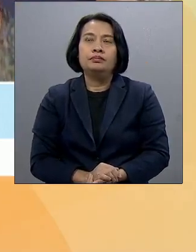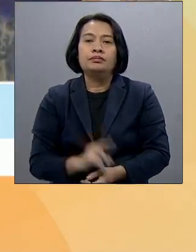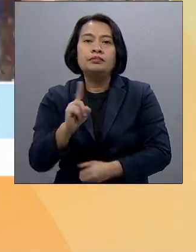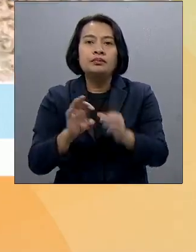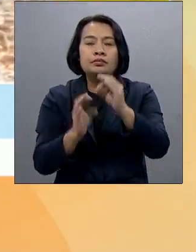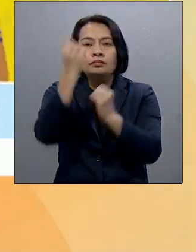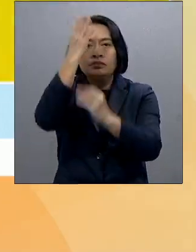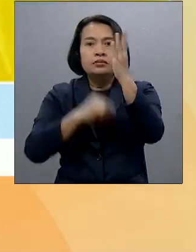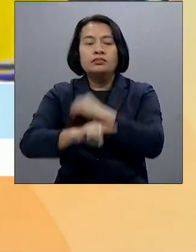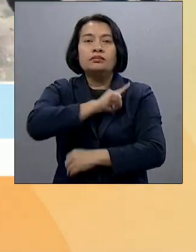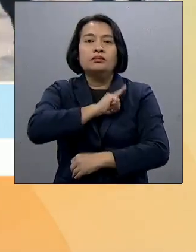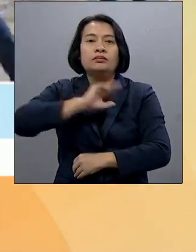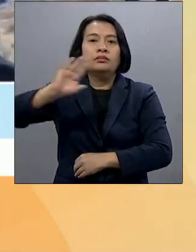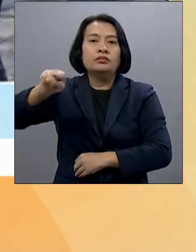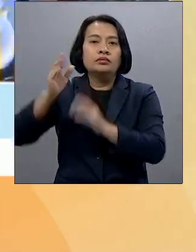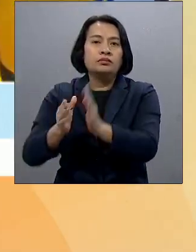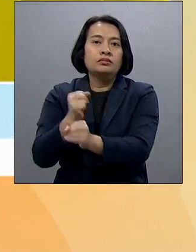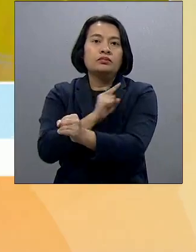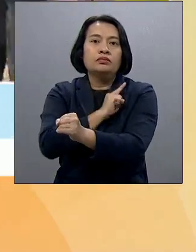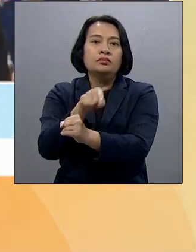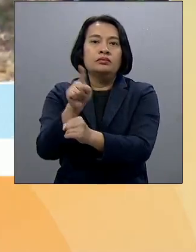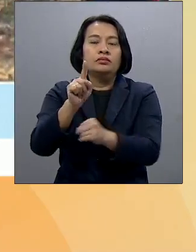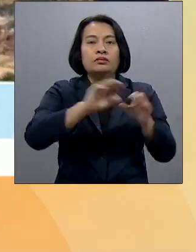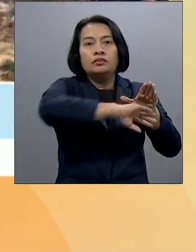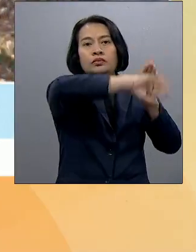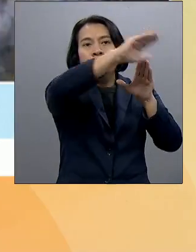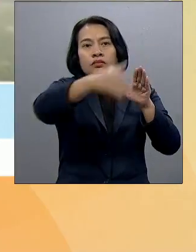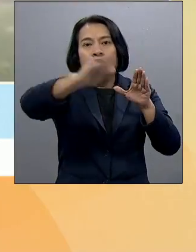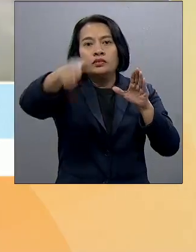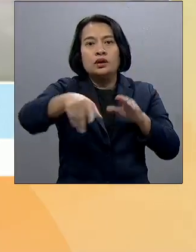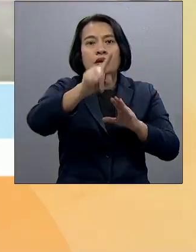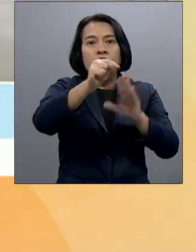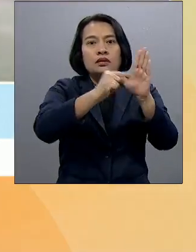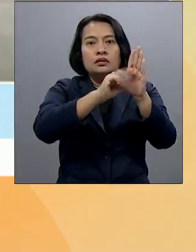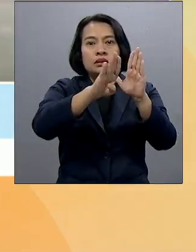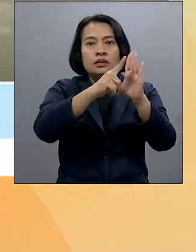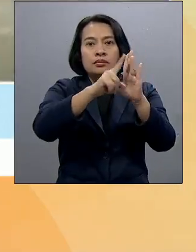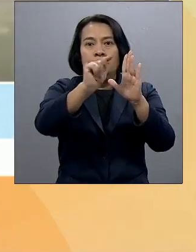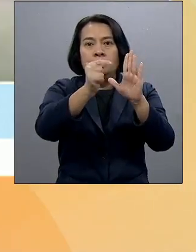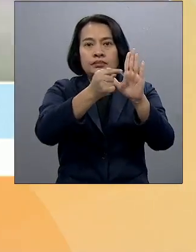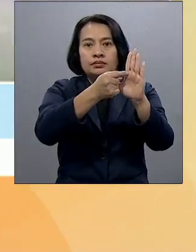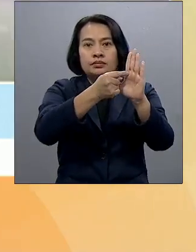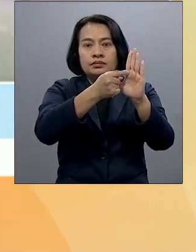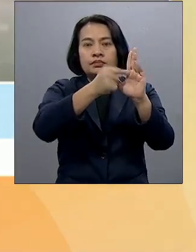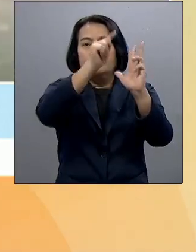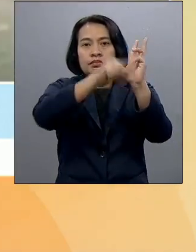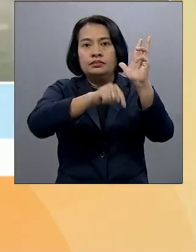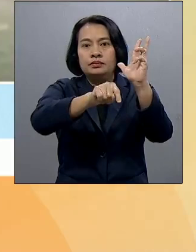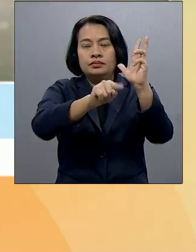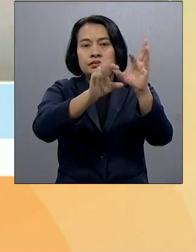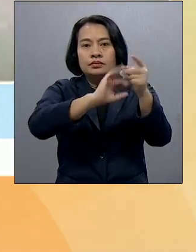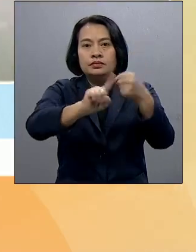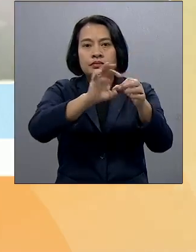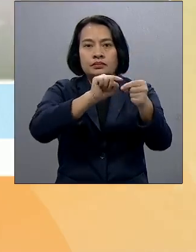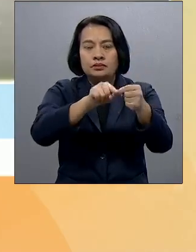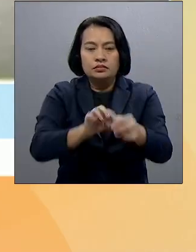เขาก็บอกว่าเสือตัวนี้นี่ออกมาจากไอ้เขาตับเต่านะครับซึ่งเป็นเขตอนุรักษ์พันธุ์สัตว์ป่านะครับตัวนี้ก็คือถ้าเข